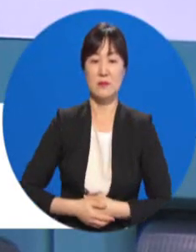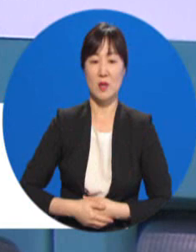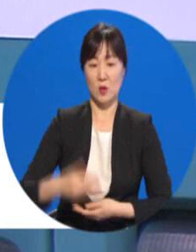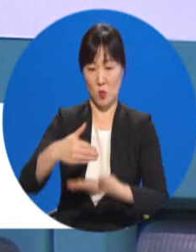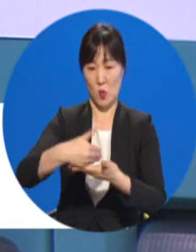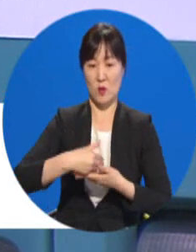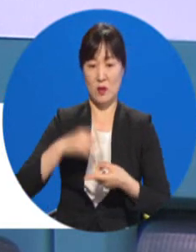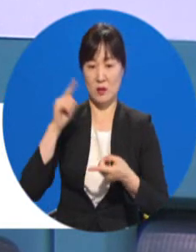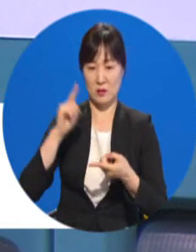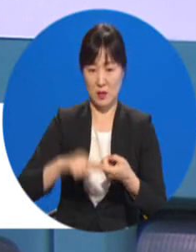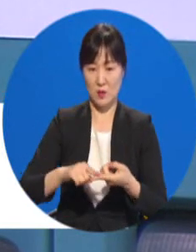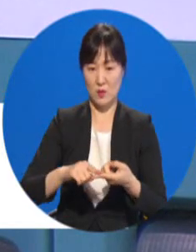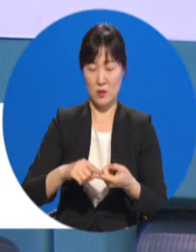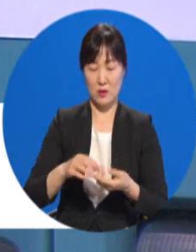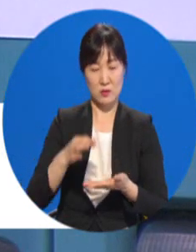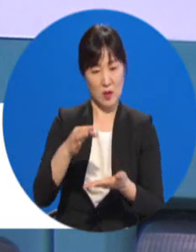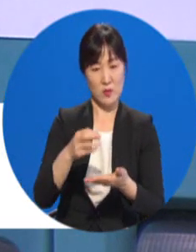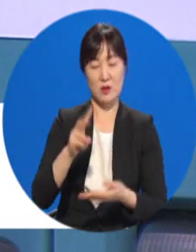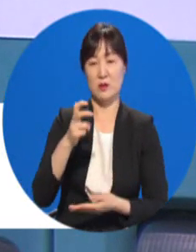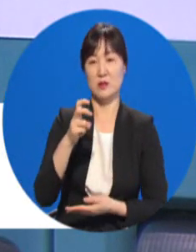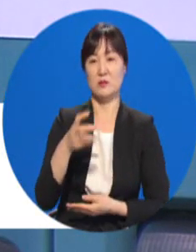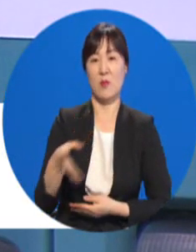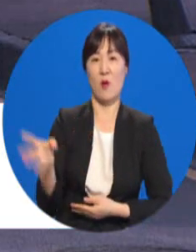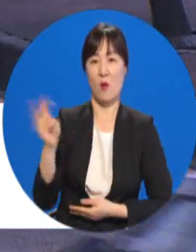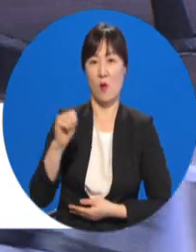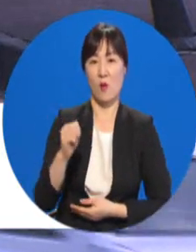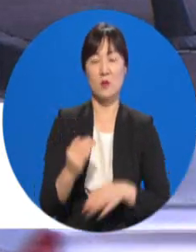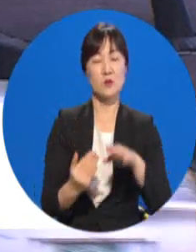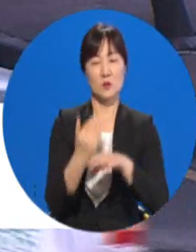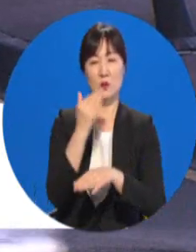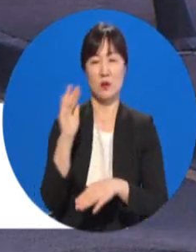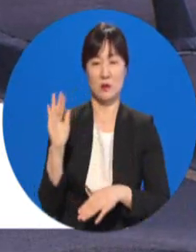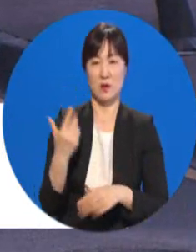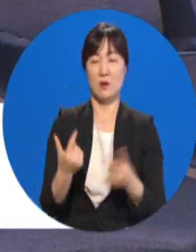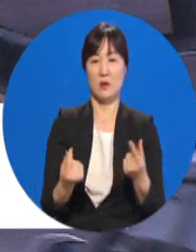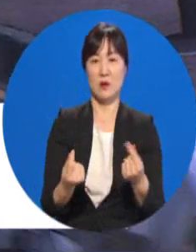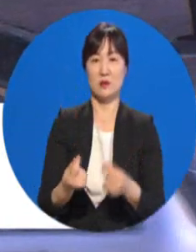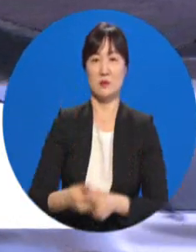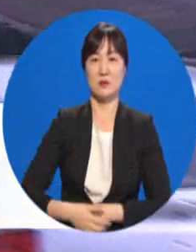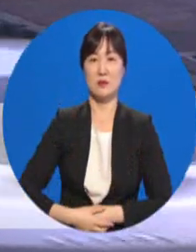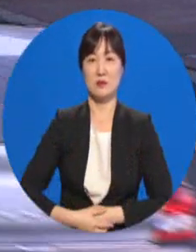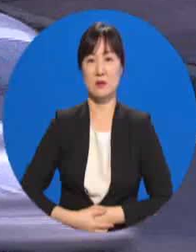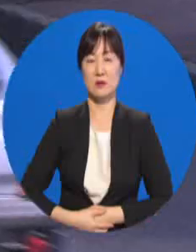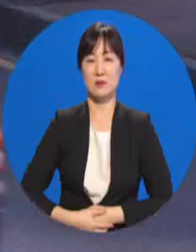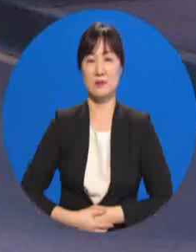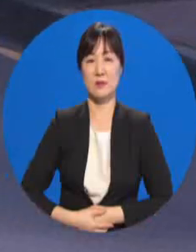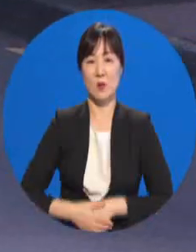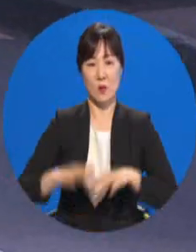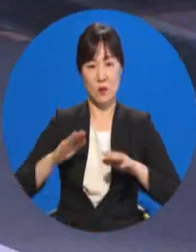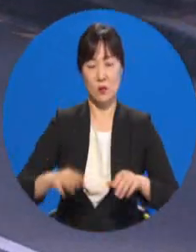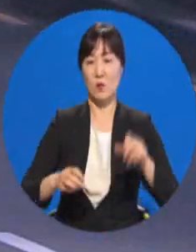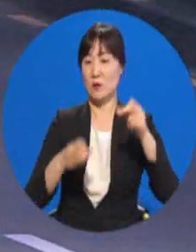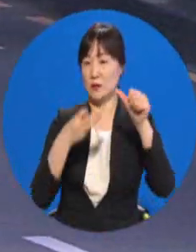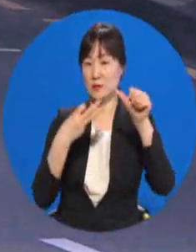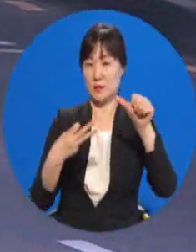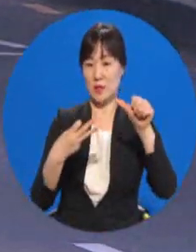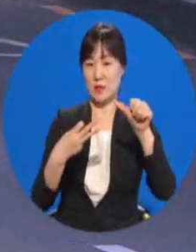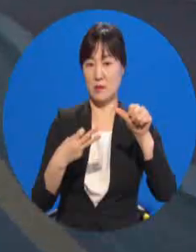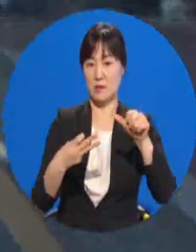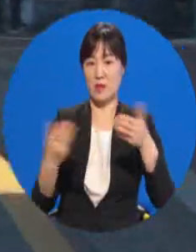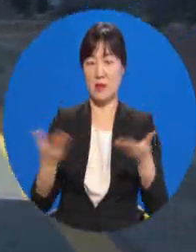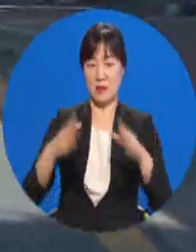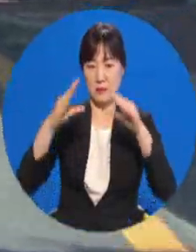지금 결렬이 됐습니다. 요구한 대로 하면 20억이 넘을 거예요. 오는 13일 노사는 파업